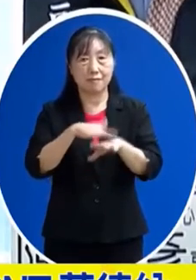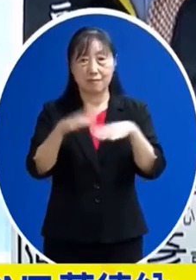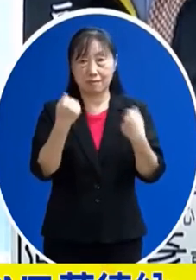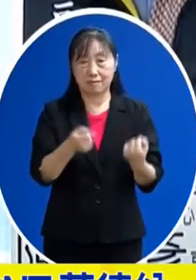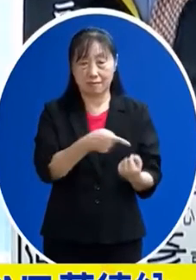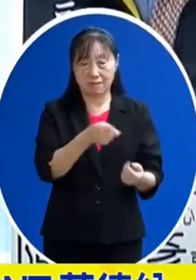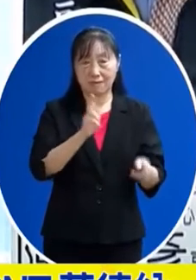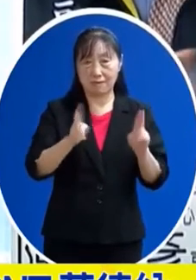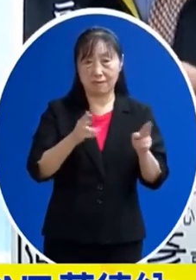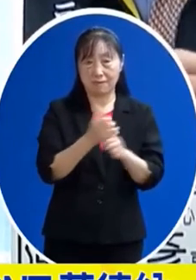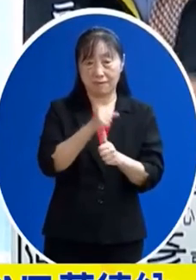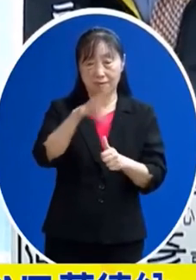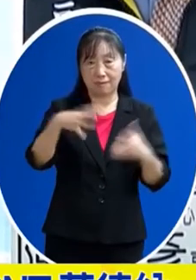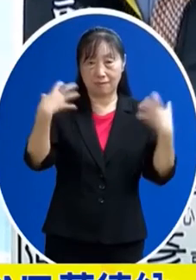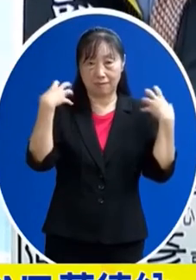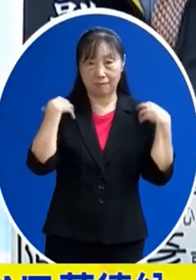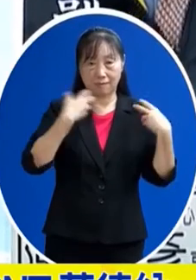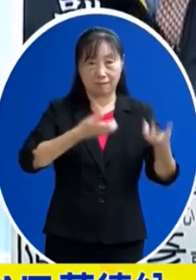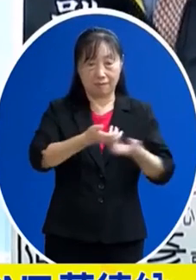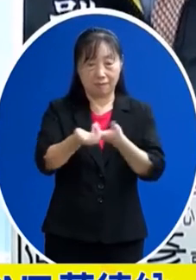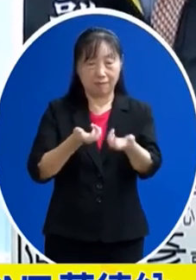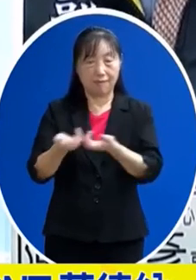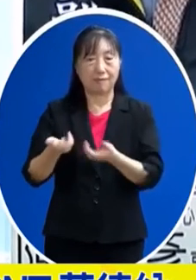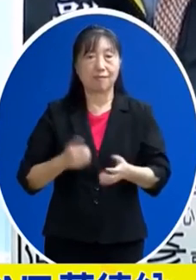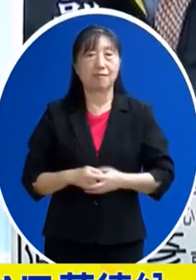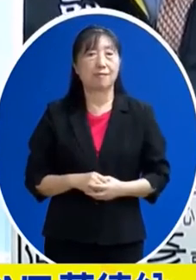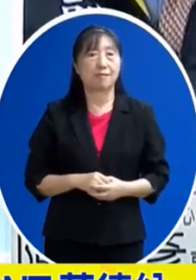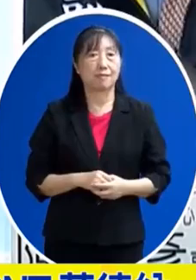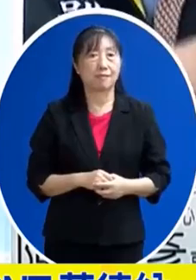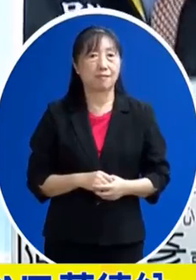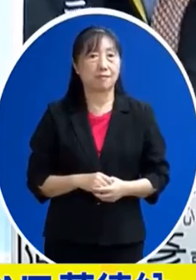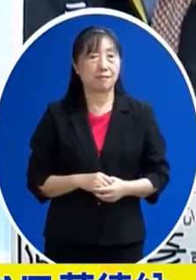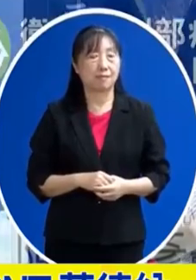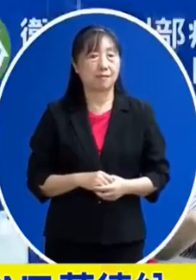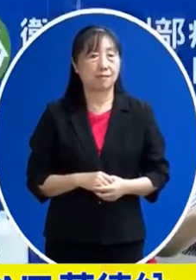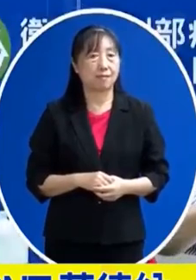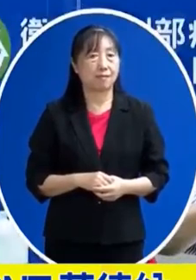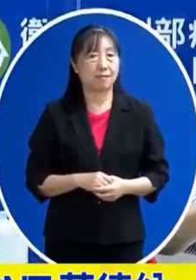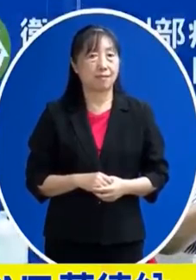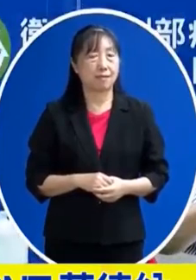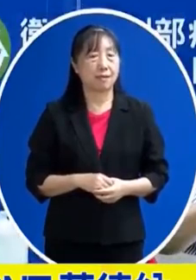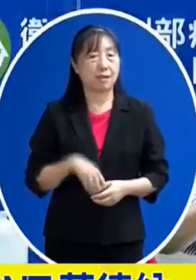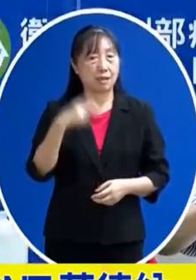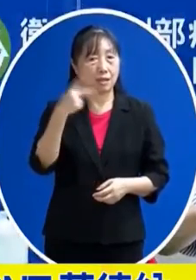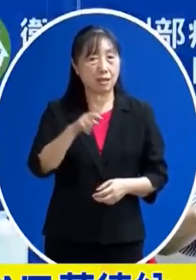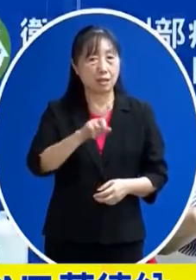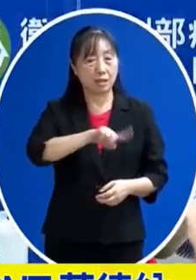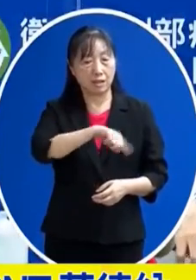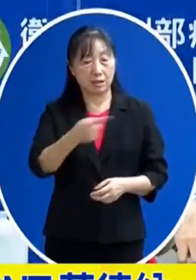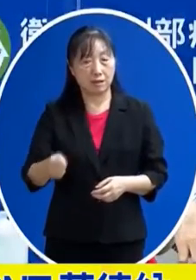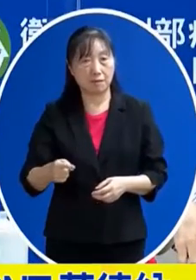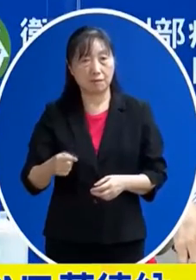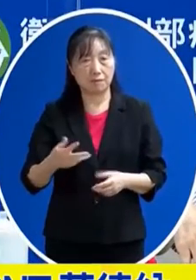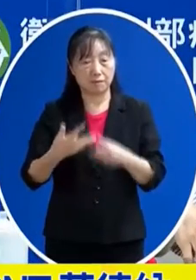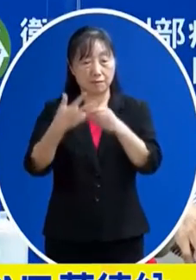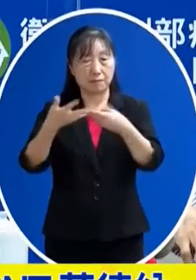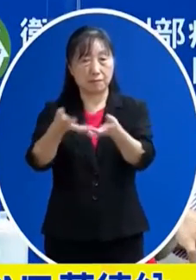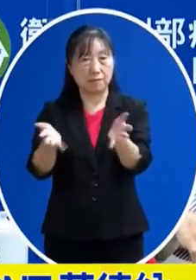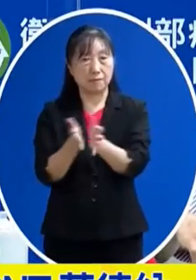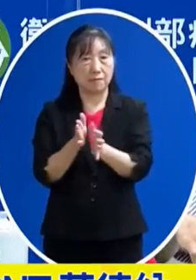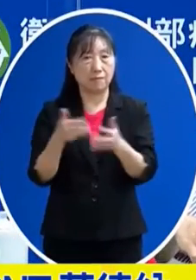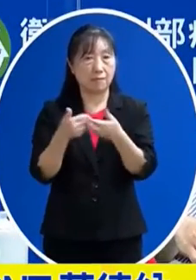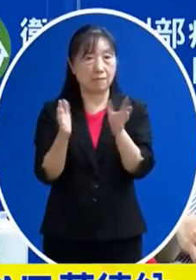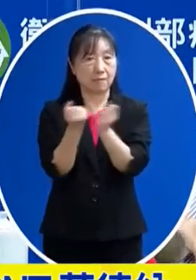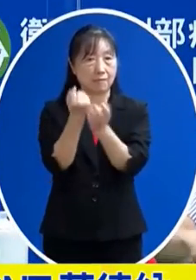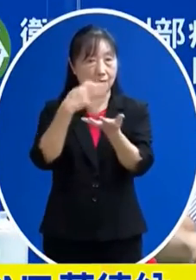指挥中心来统筹运用。那另外还有我们第八批的采购的 Moderna 的